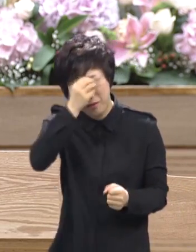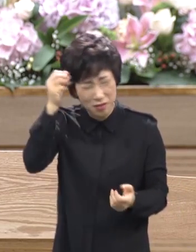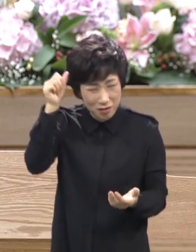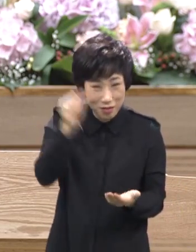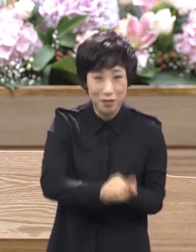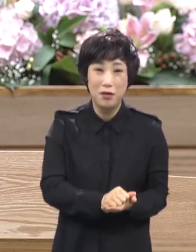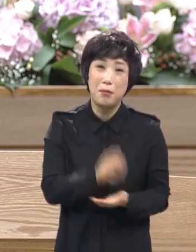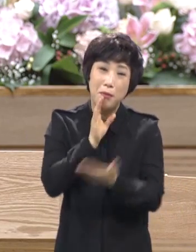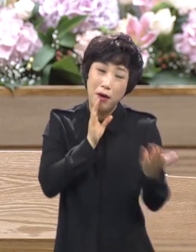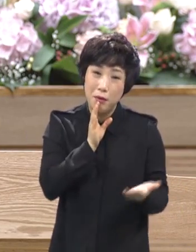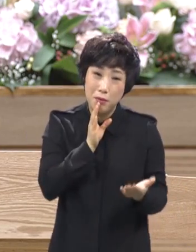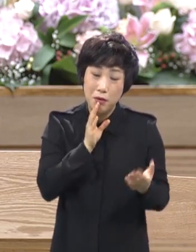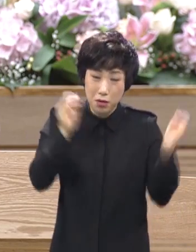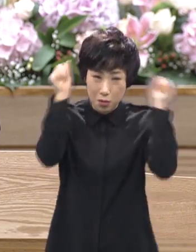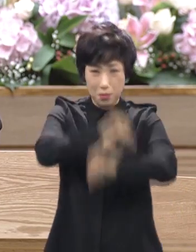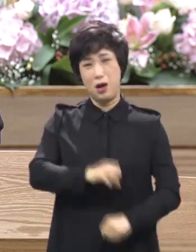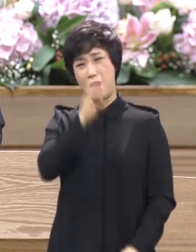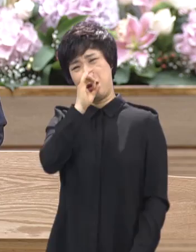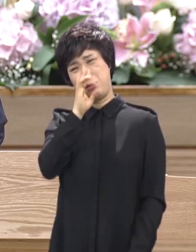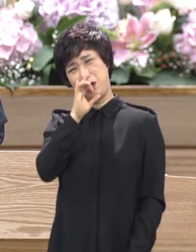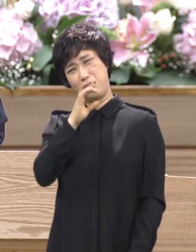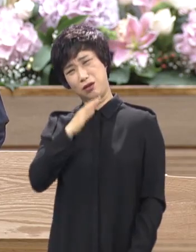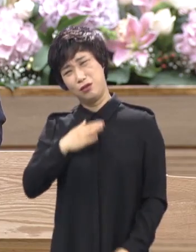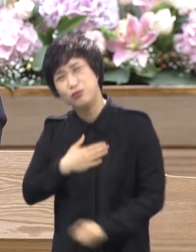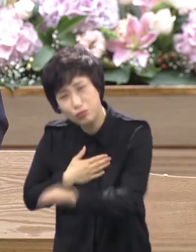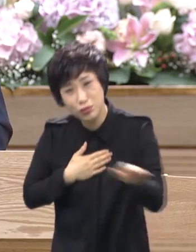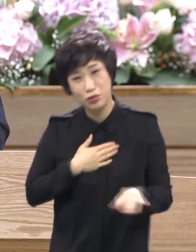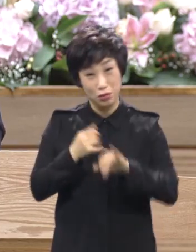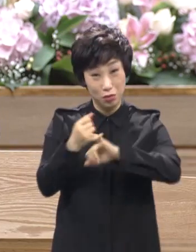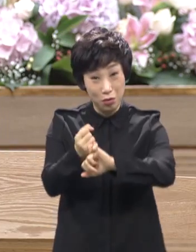절대 멸망당해서는 안 되는 것.